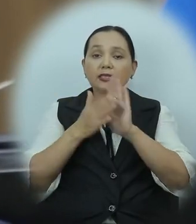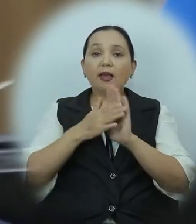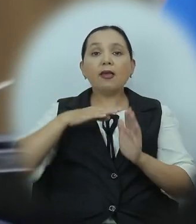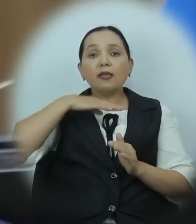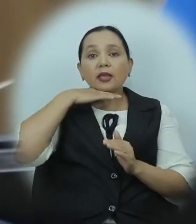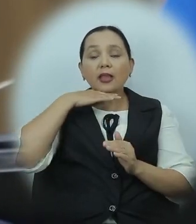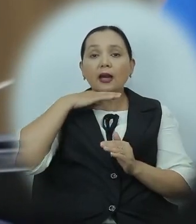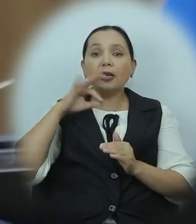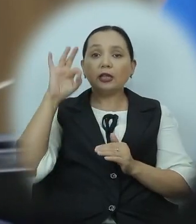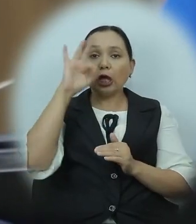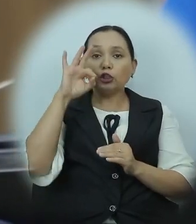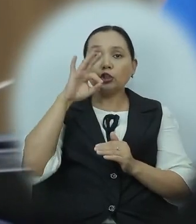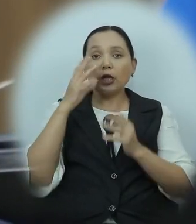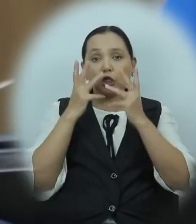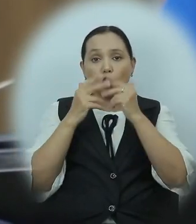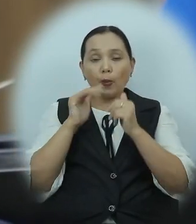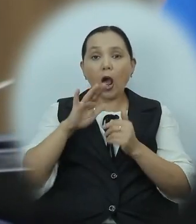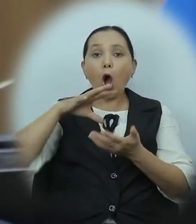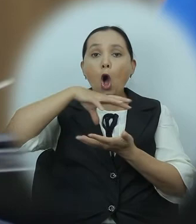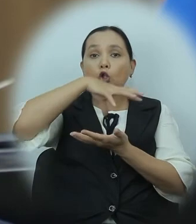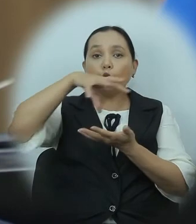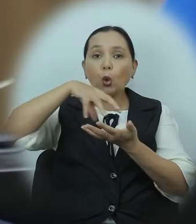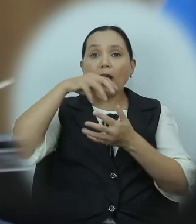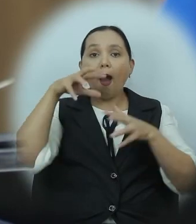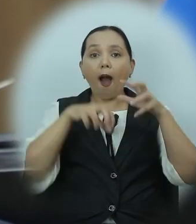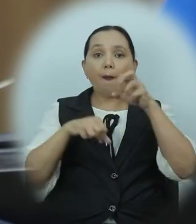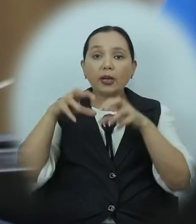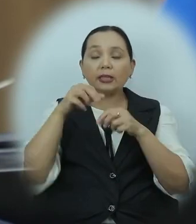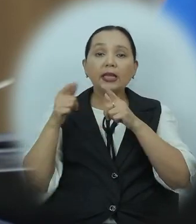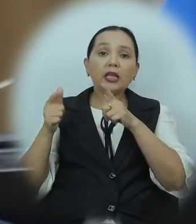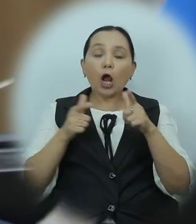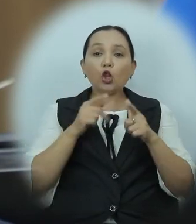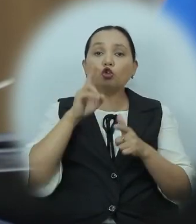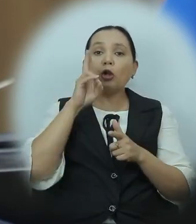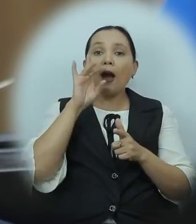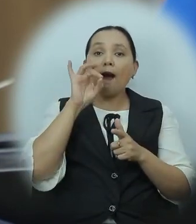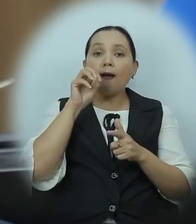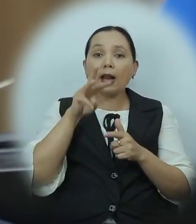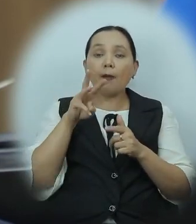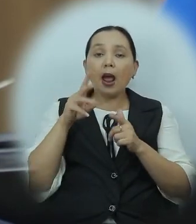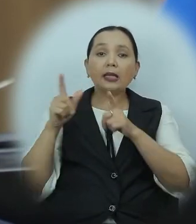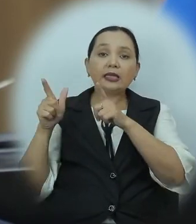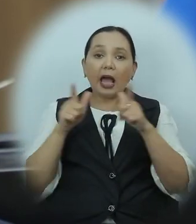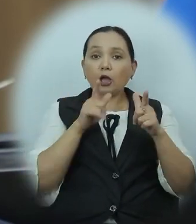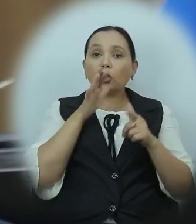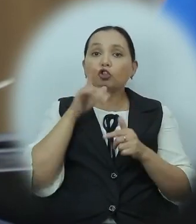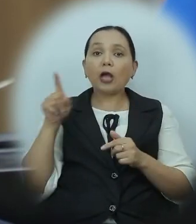darajada hisoblanadi. Turtlarni xamirini tayyorlash, kremlarini tayyorlash